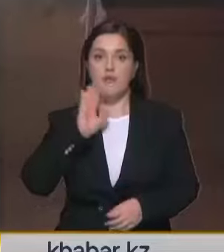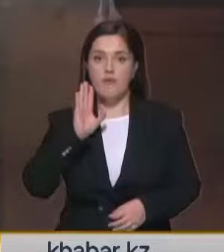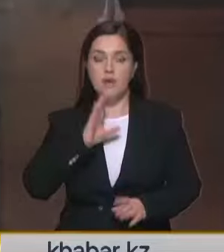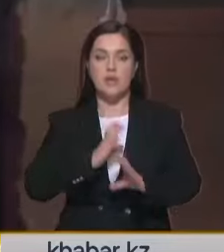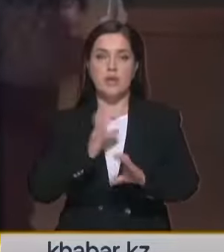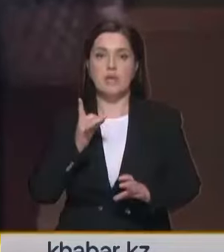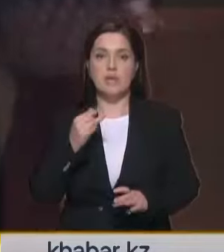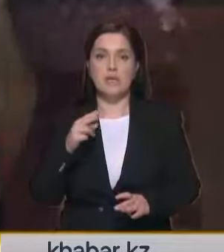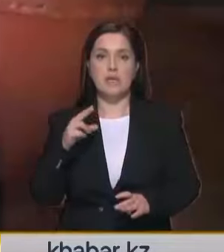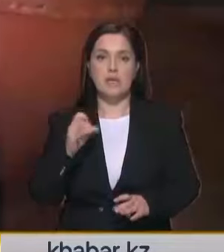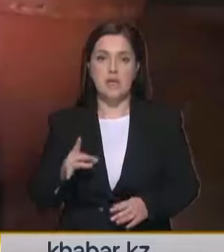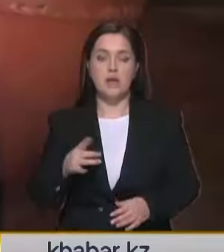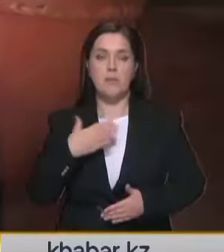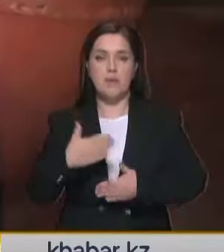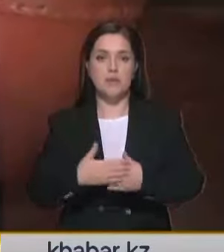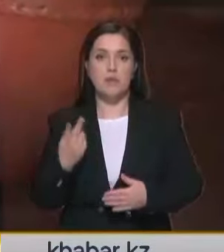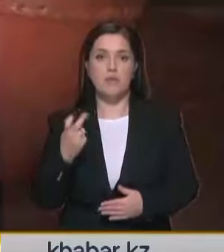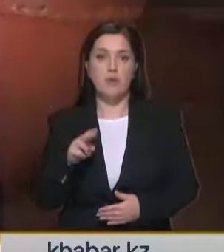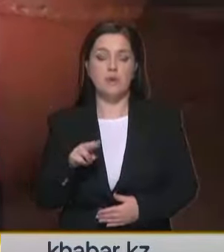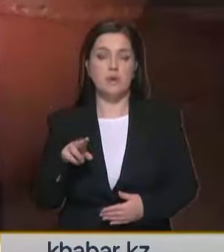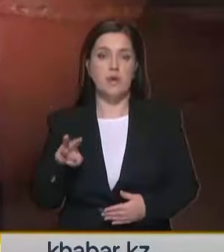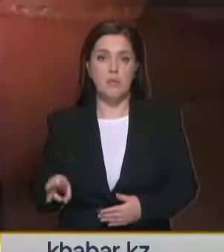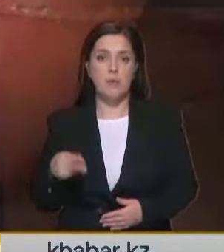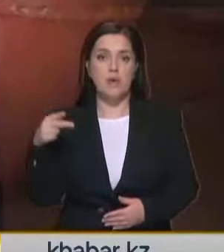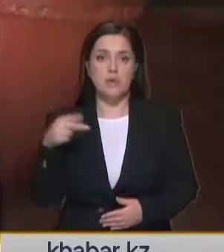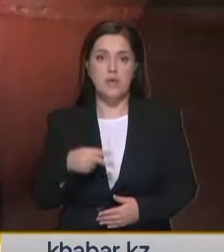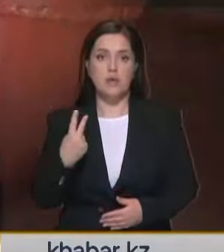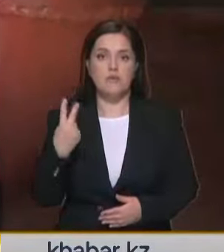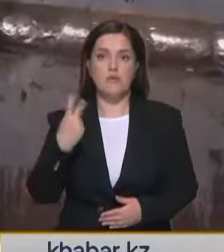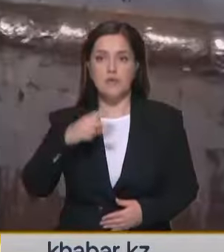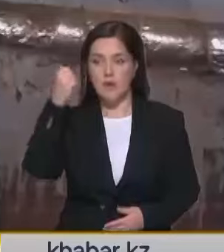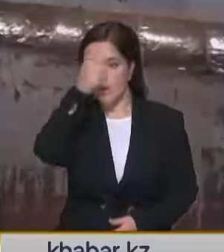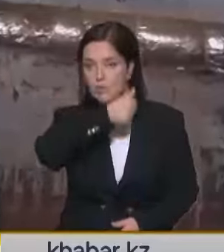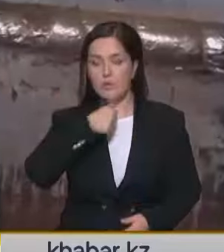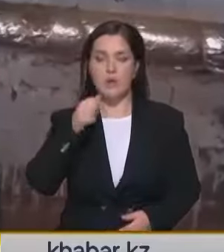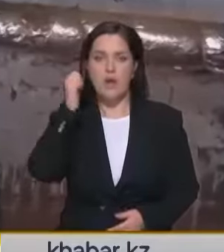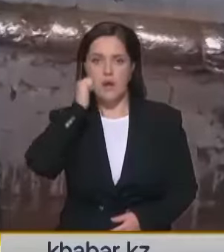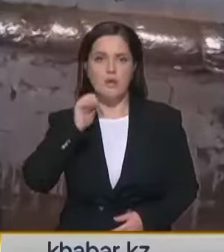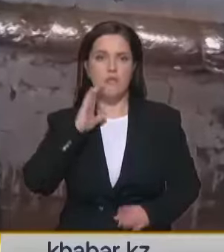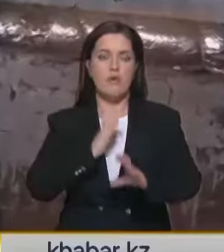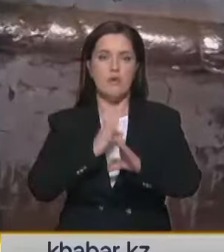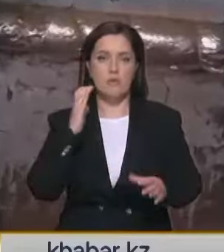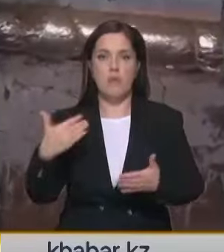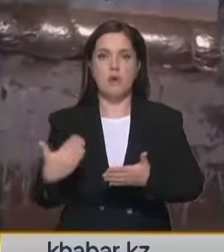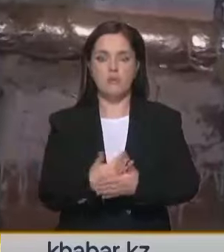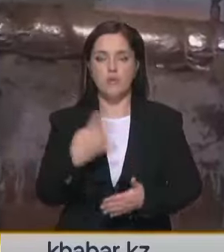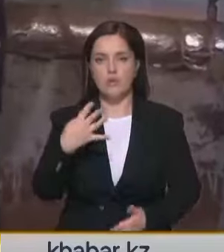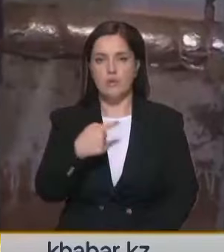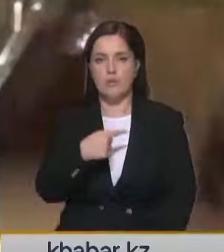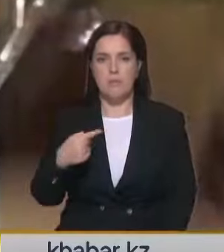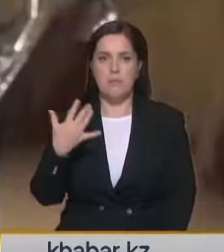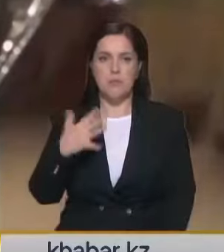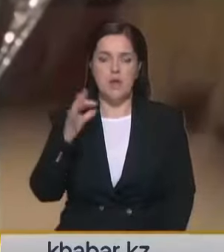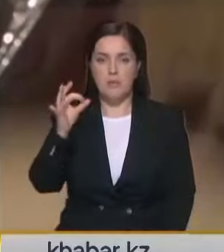сети Риддера растянуты почти на 200 километров. С 2020 года устаревшие водопроводы обновили на